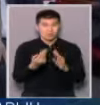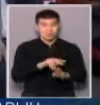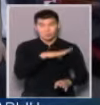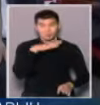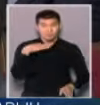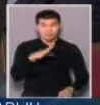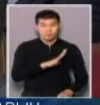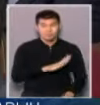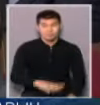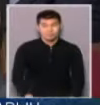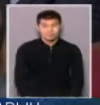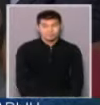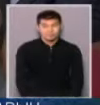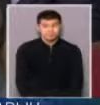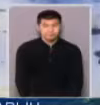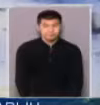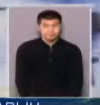болды.